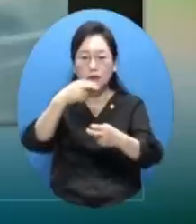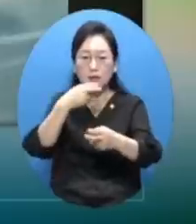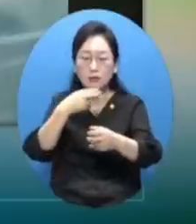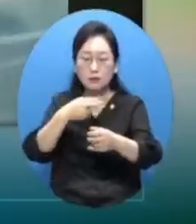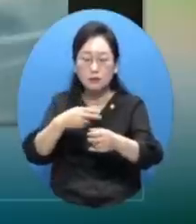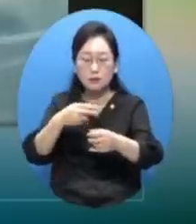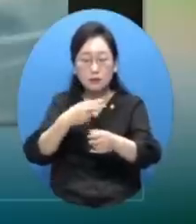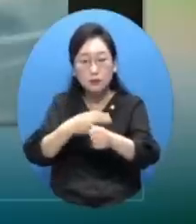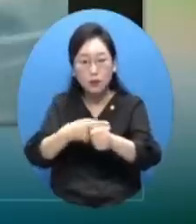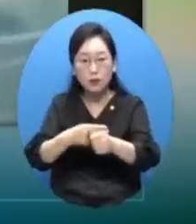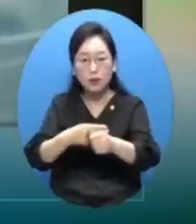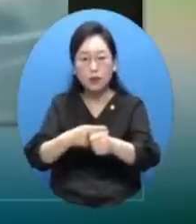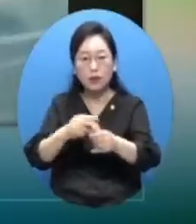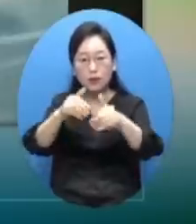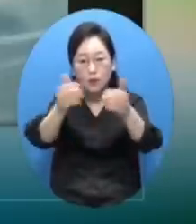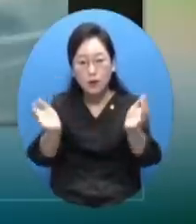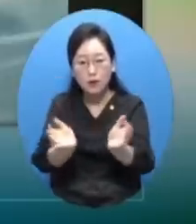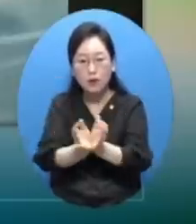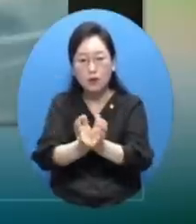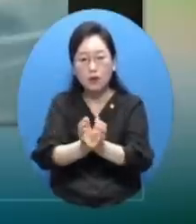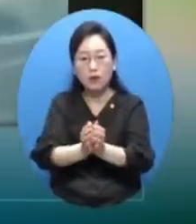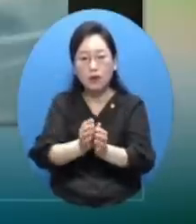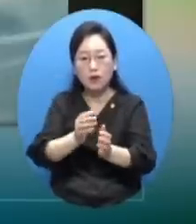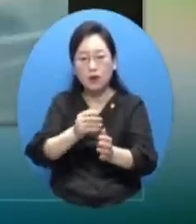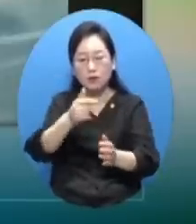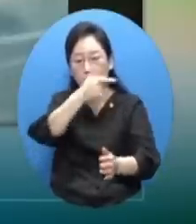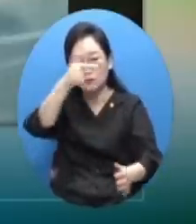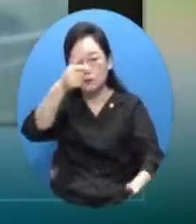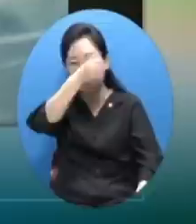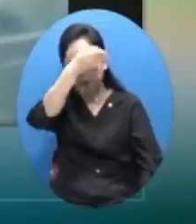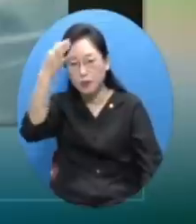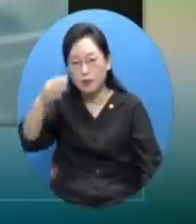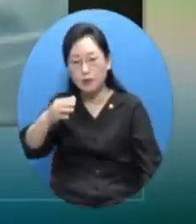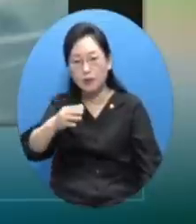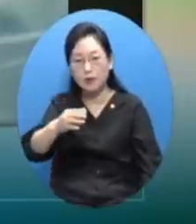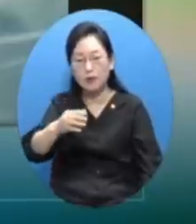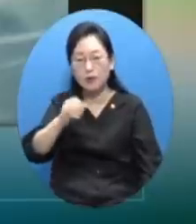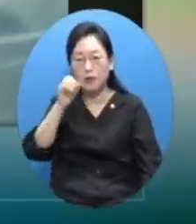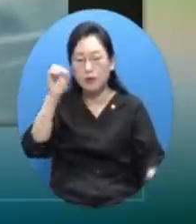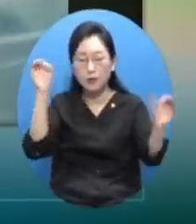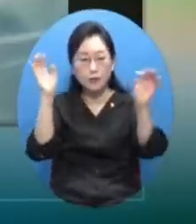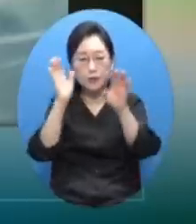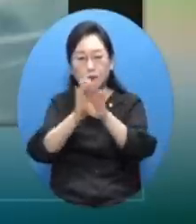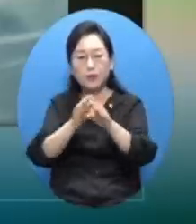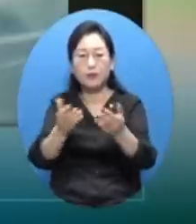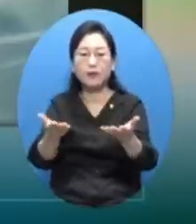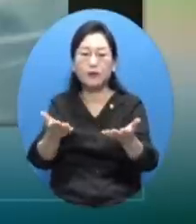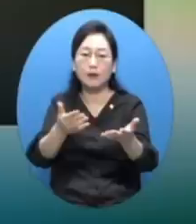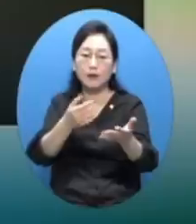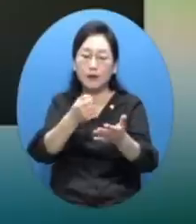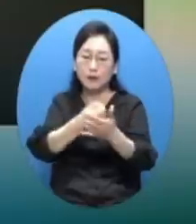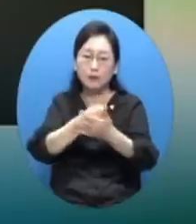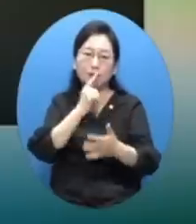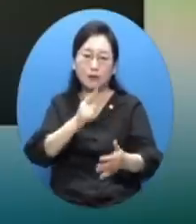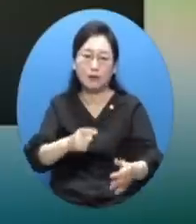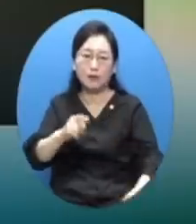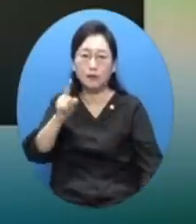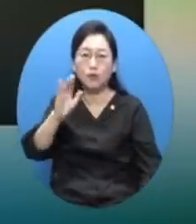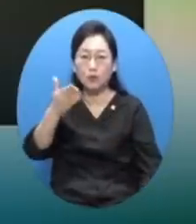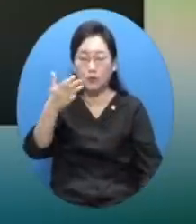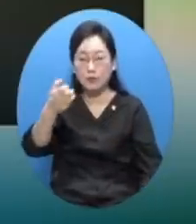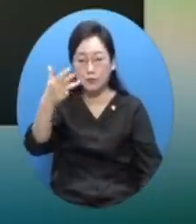아쉽게 떠났다 애도했습니다. 주숙정 교수님은 1988년 연세대 의대를 졸업하고 난